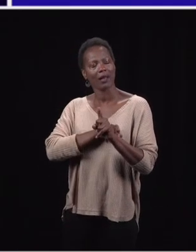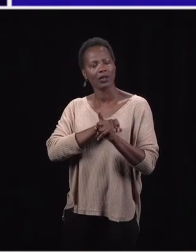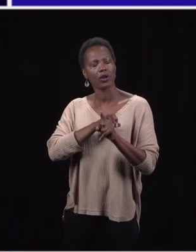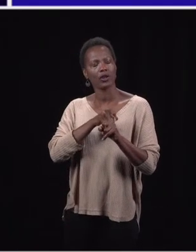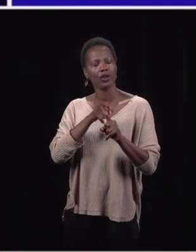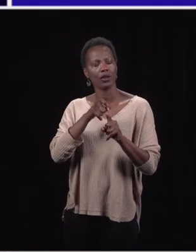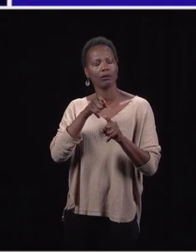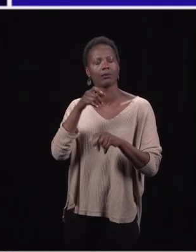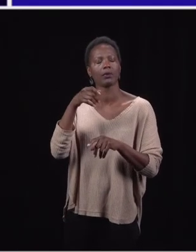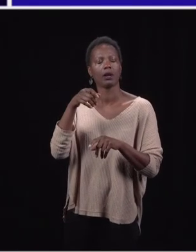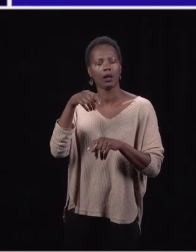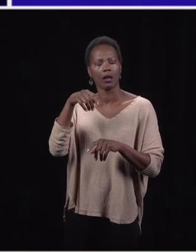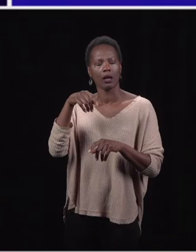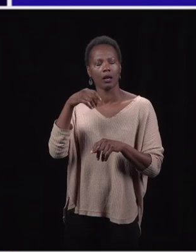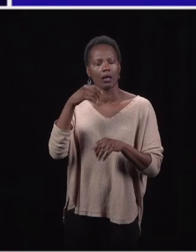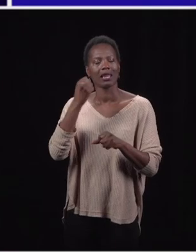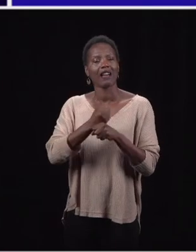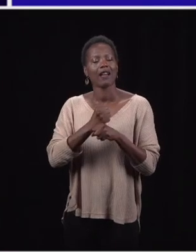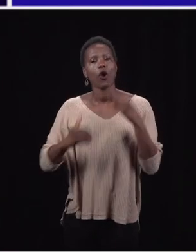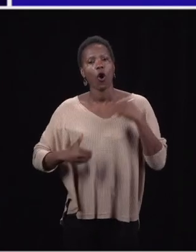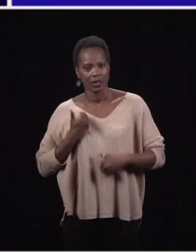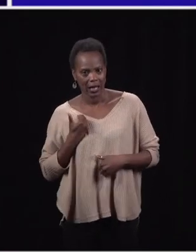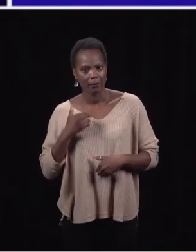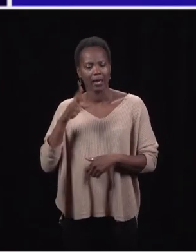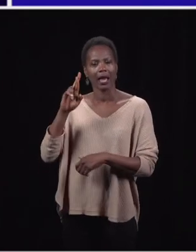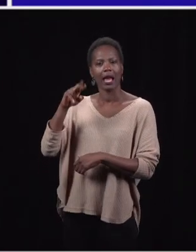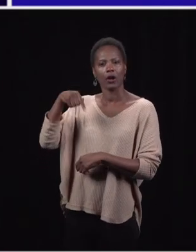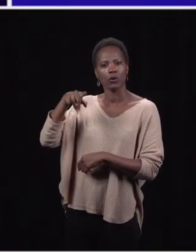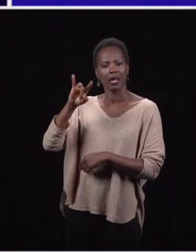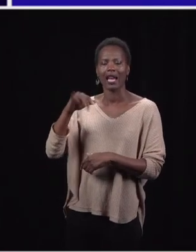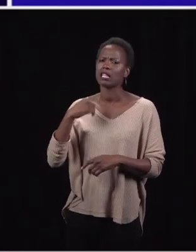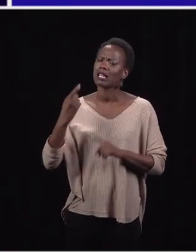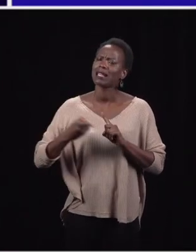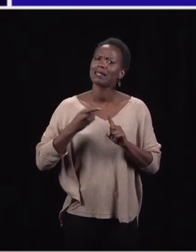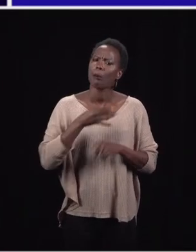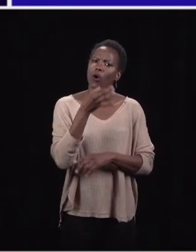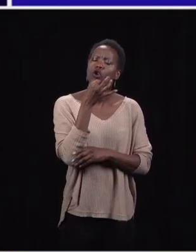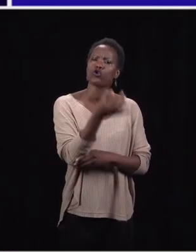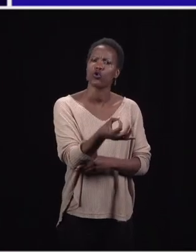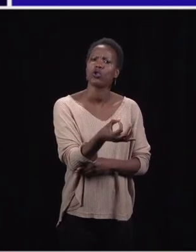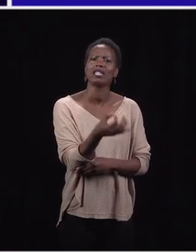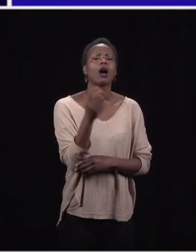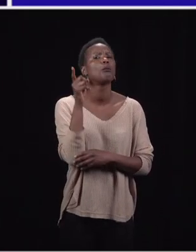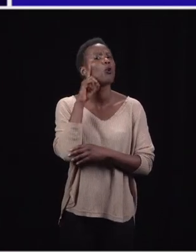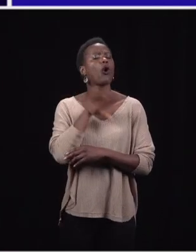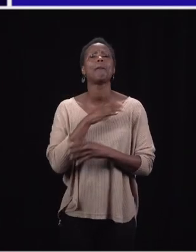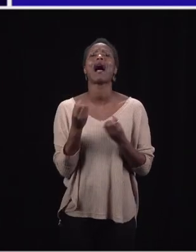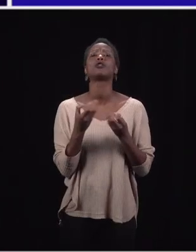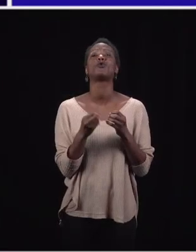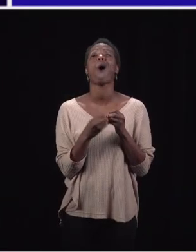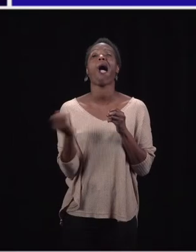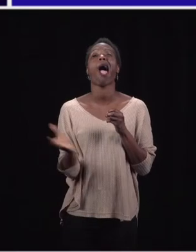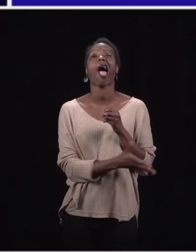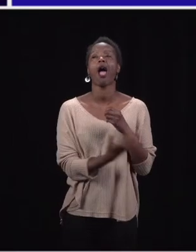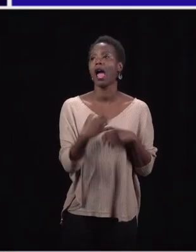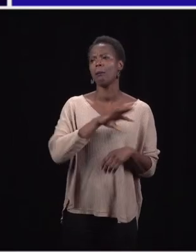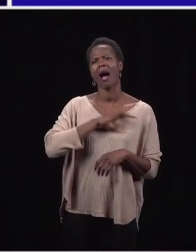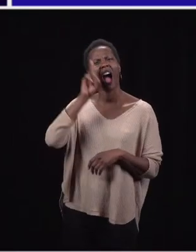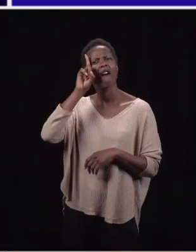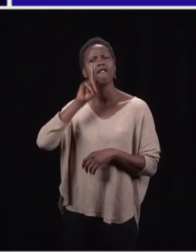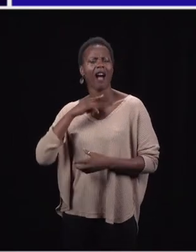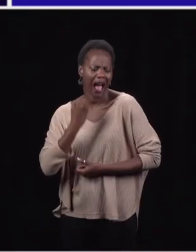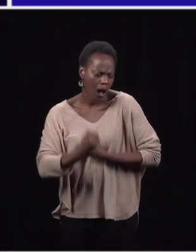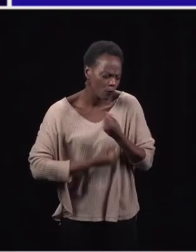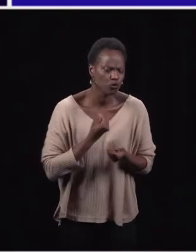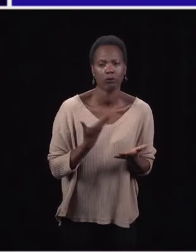important d'en parler quand même parce que c'est assez souvent laissé on va dire en sommeil on est des femmes on souffle c'est normal